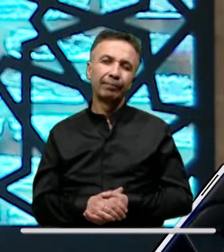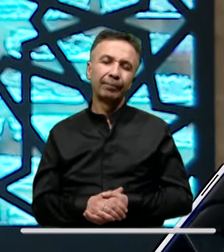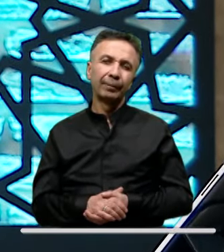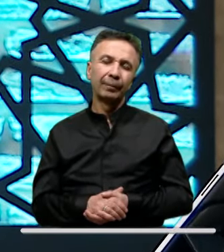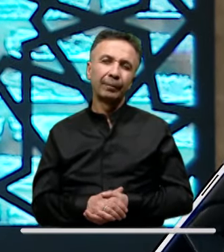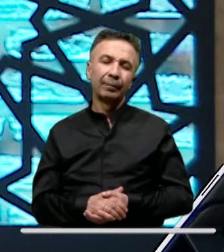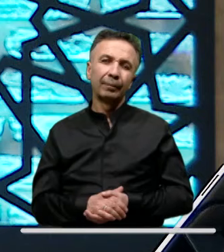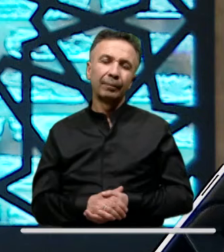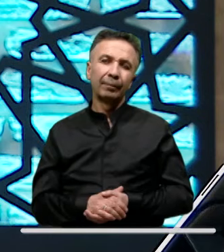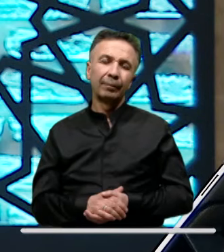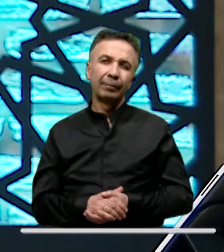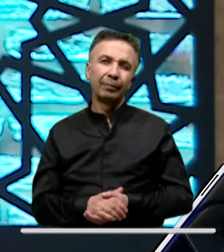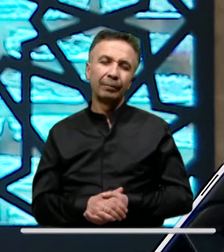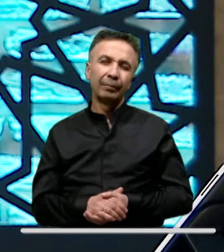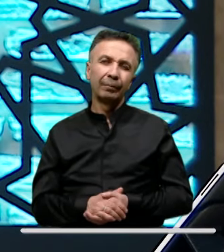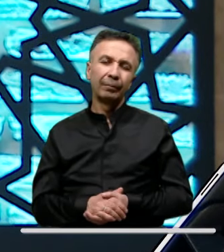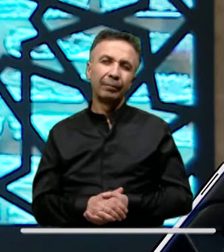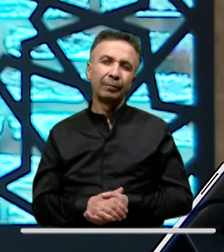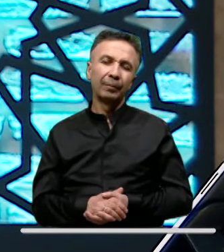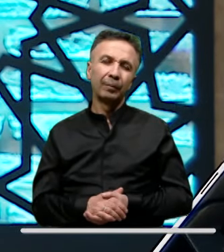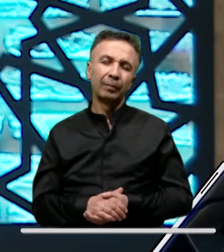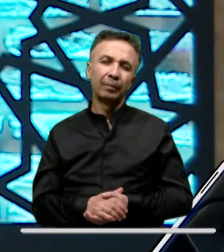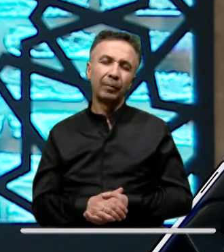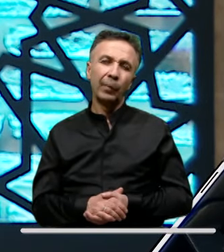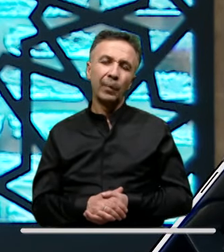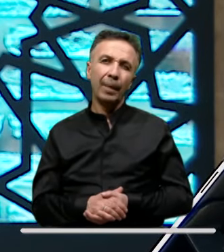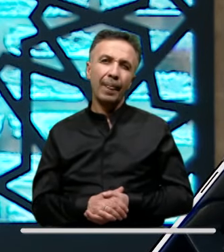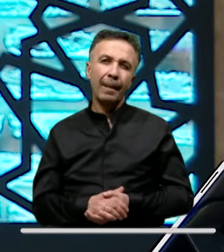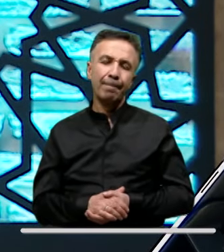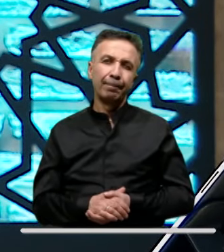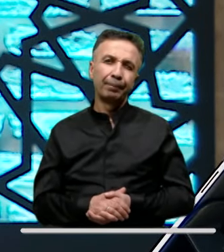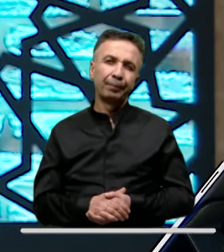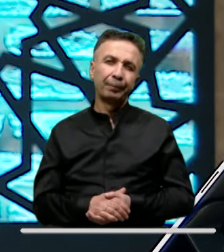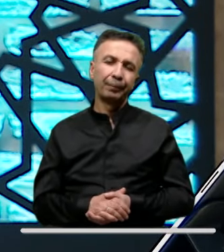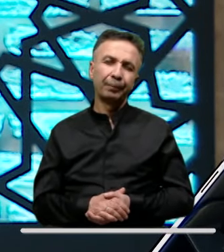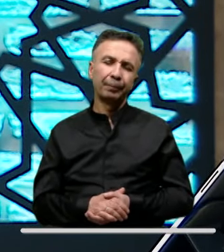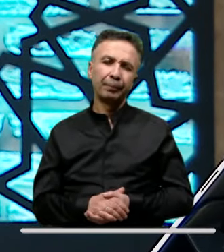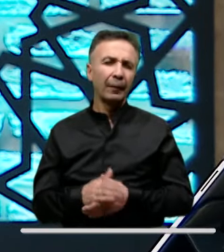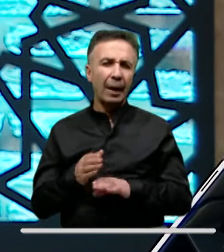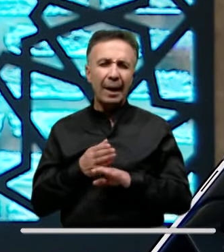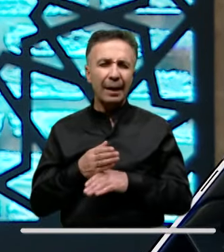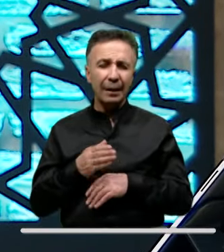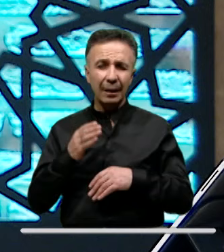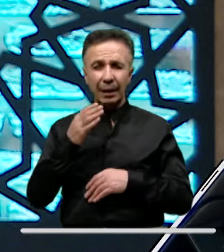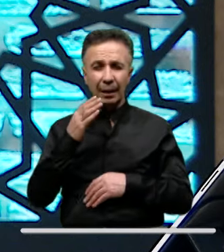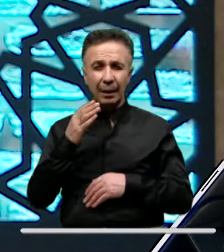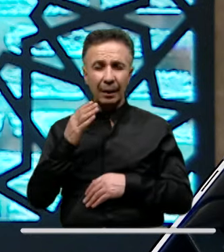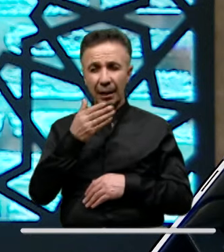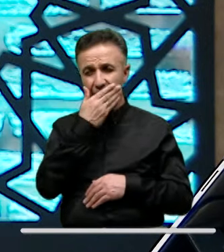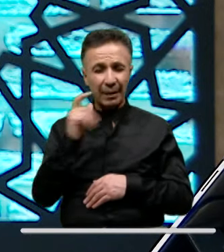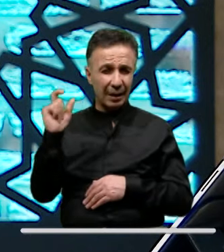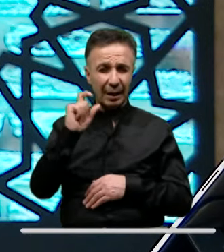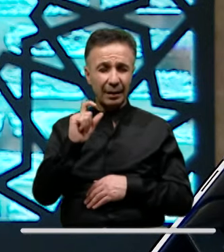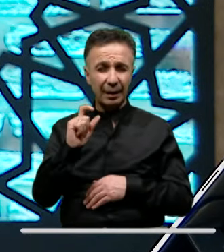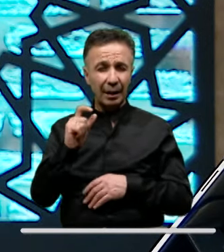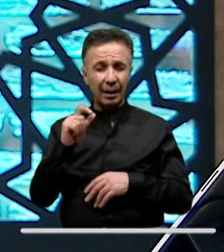mensup kardeşlerimiz de var. Orada da uygulama zaten herhalde değişiklik aynen gösteriyor. Neden Ramazan'da tam imsak vaktinde okuyoruz da Ramazan